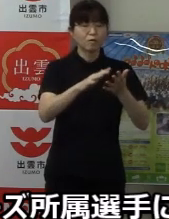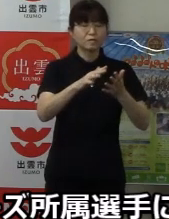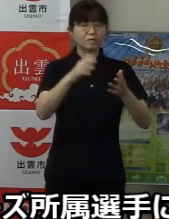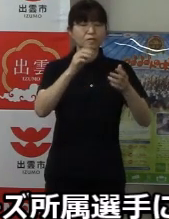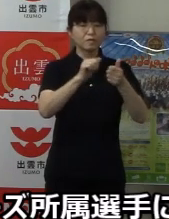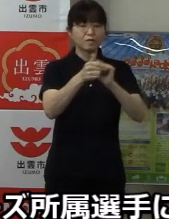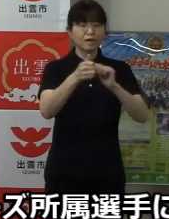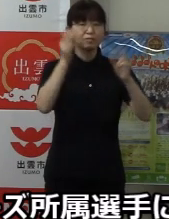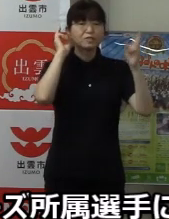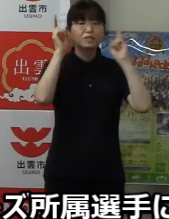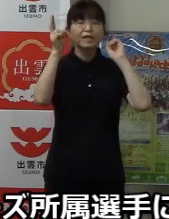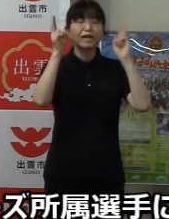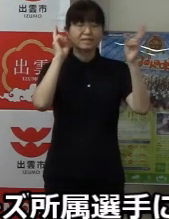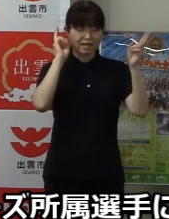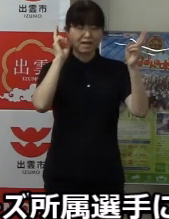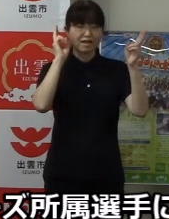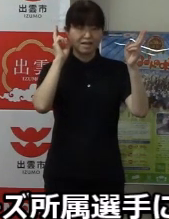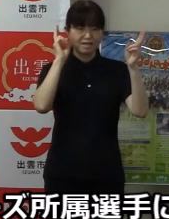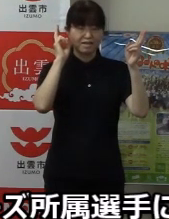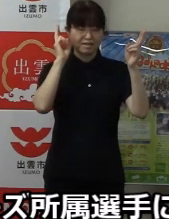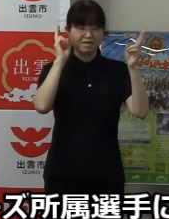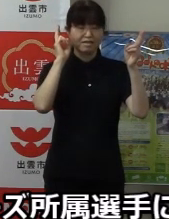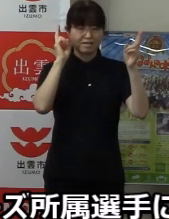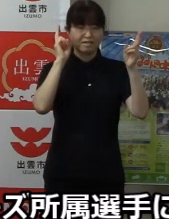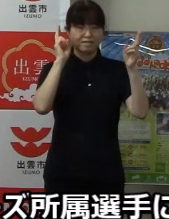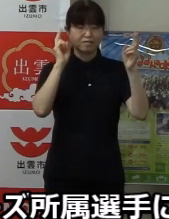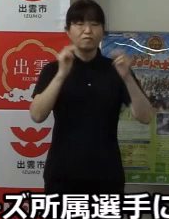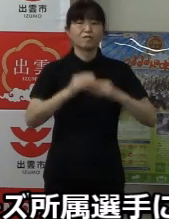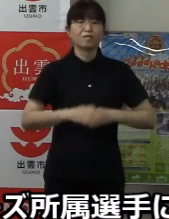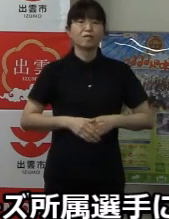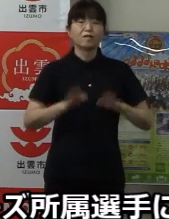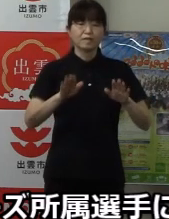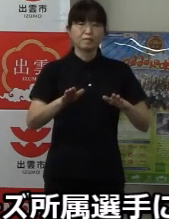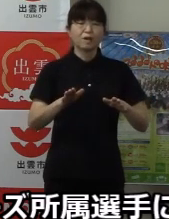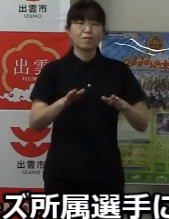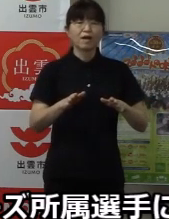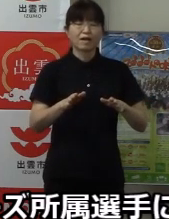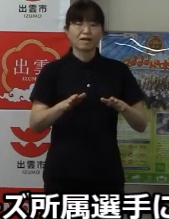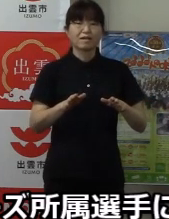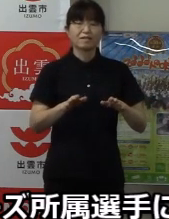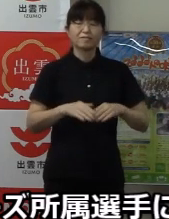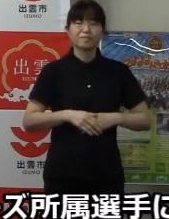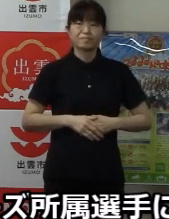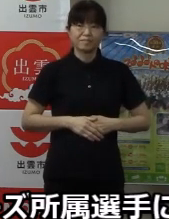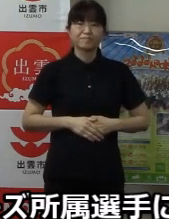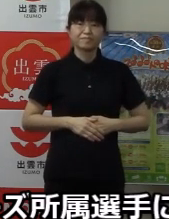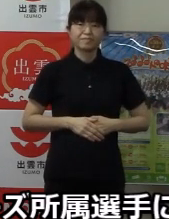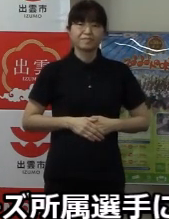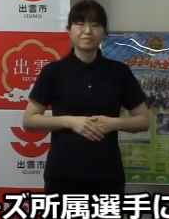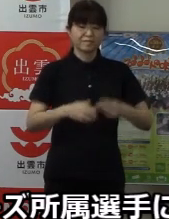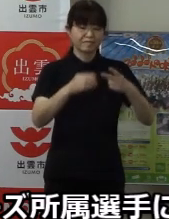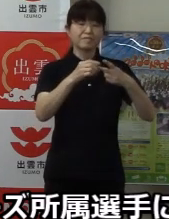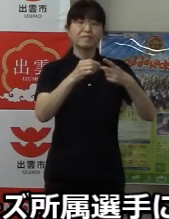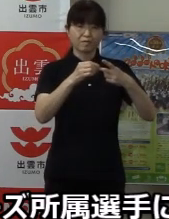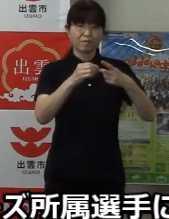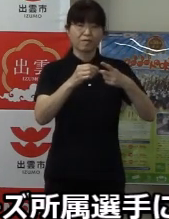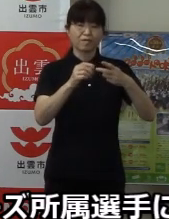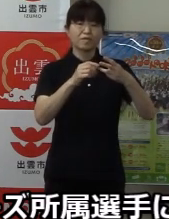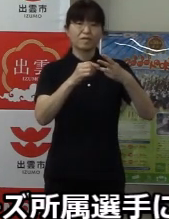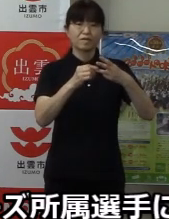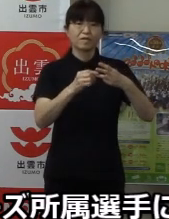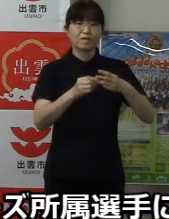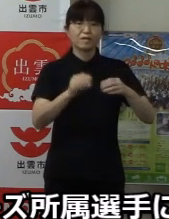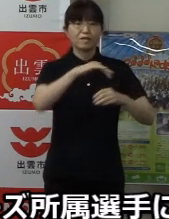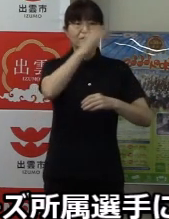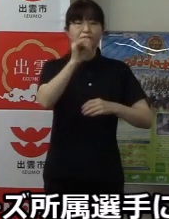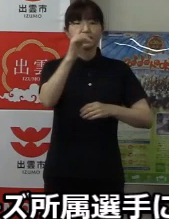在は社名が変わっているようでありますが、現在はパナソニックスポーツ株式が、そうかでありますと、および山陰パナ